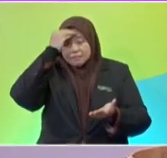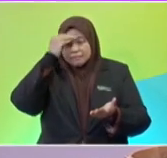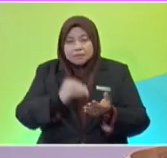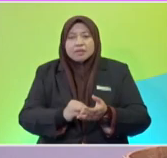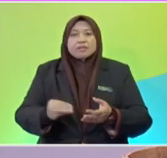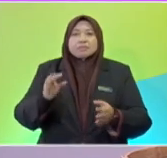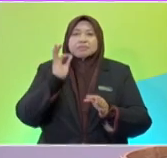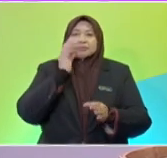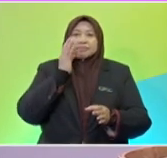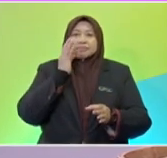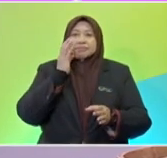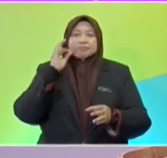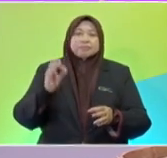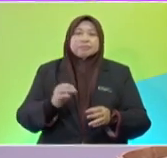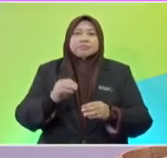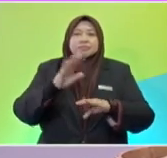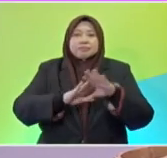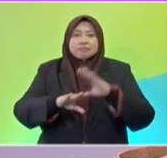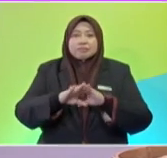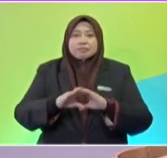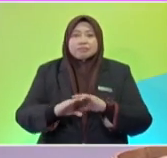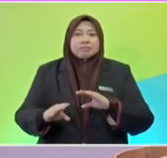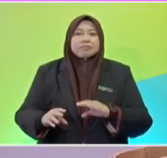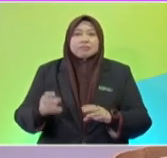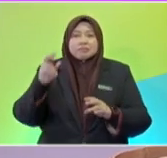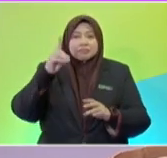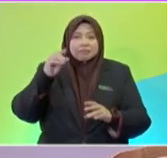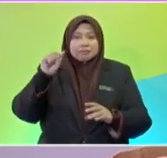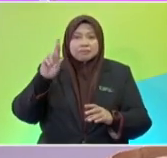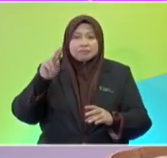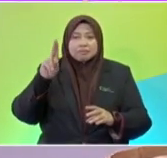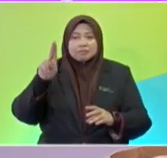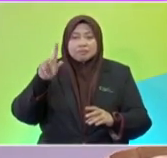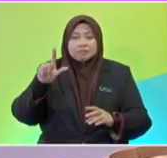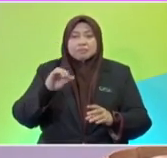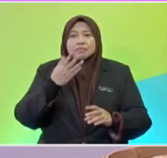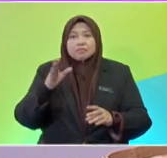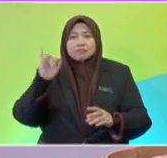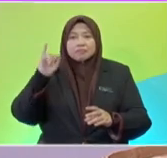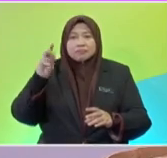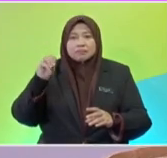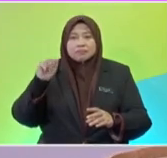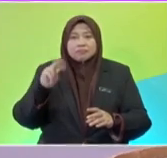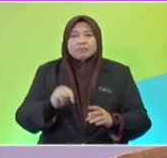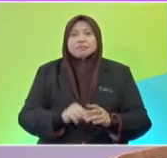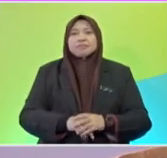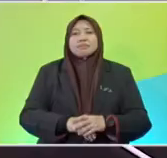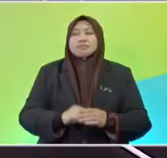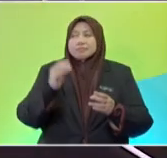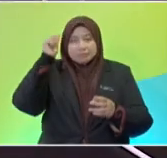bersama-sama dengan seorang guru yang merupakan guru Cemerlang bahas Melayu di video Hari ini saya bersama dengan Cikgu Arif hardware assalamualaikum